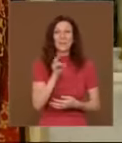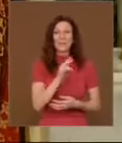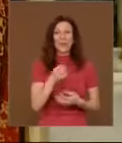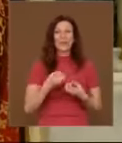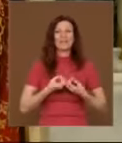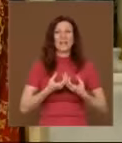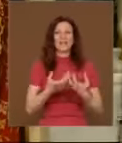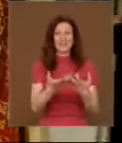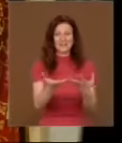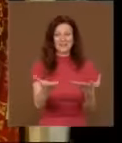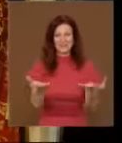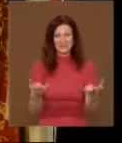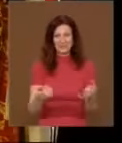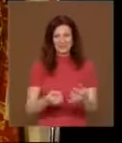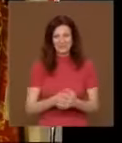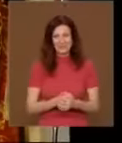Същите думи